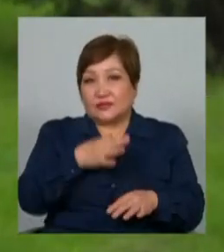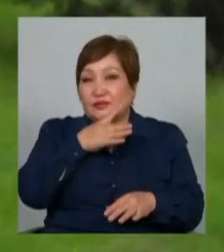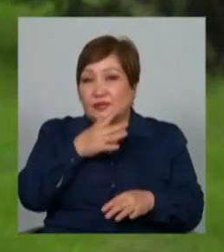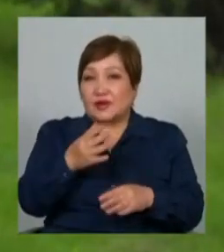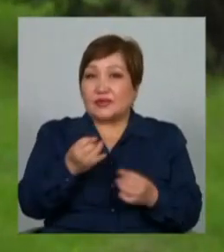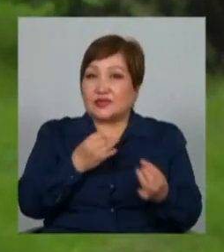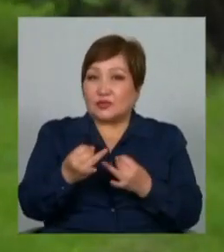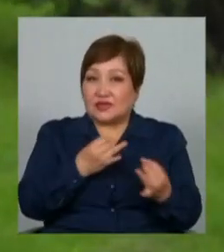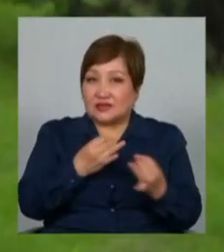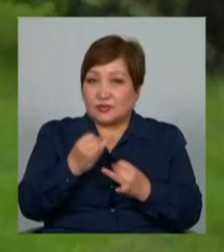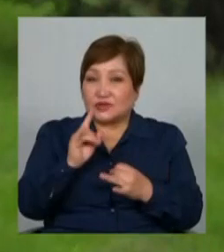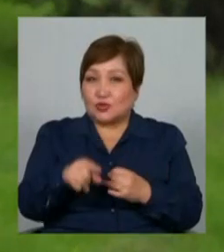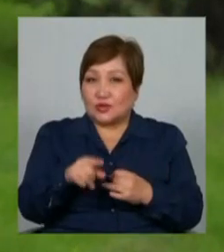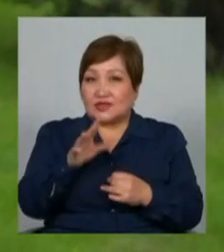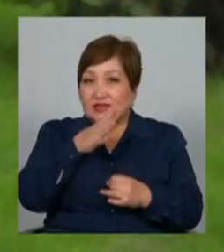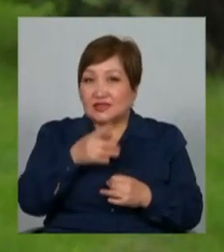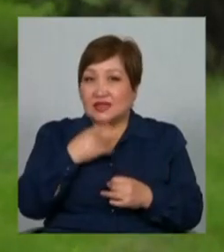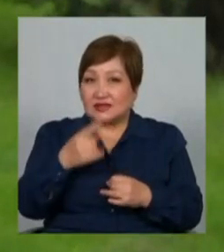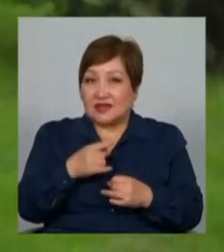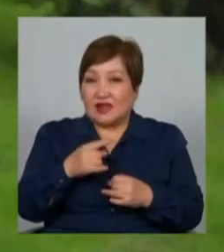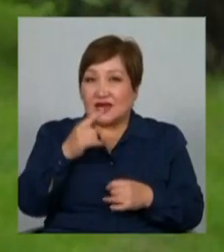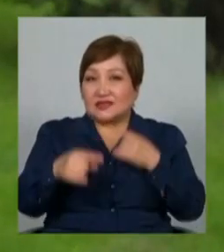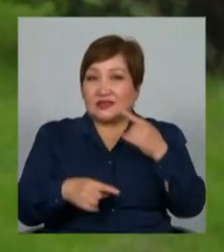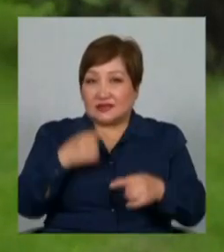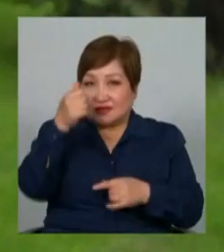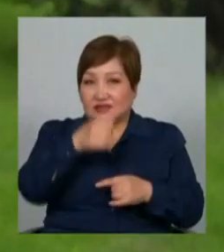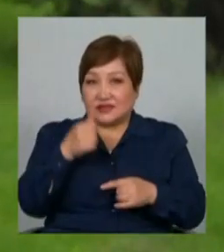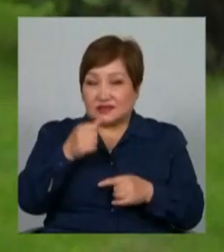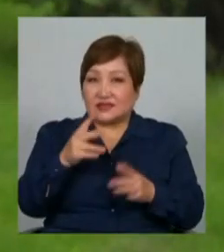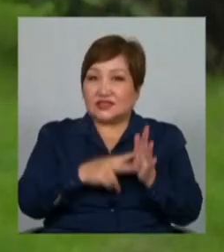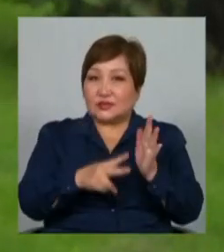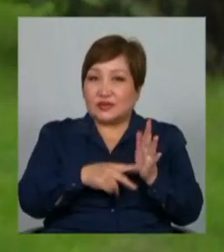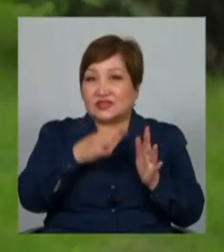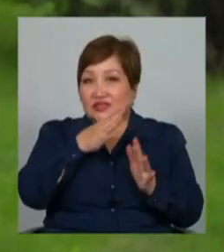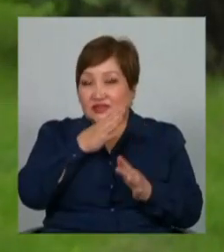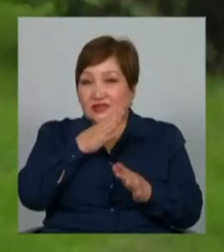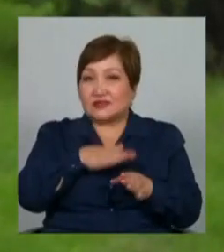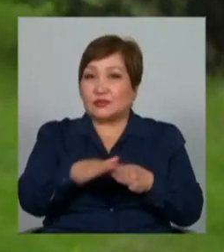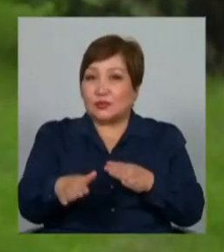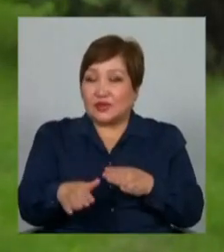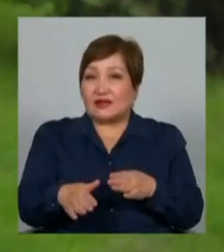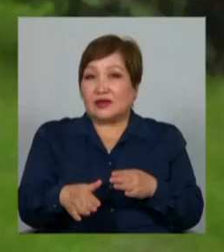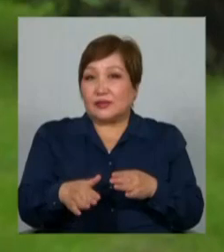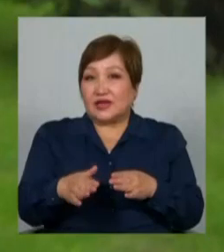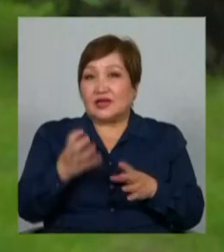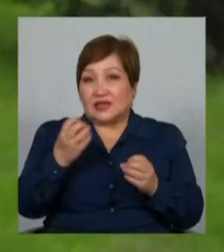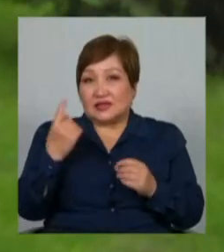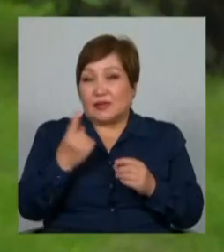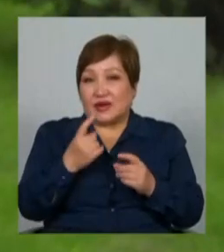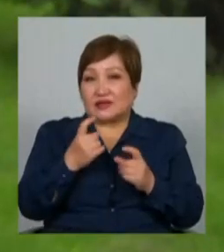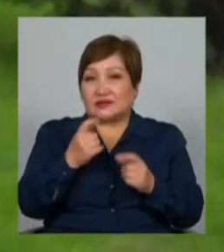айтатын, таңатына ендігі жылы 70-ке келем, тағы да бір жарысымды